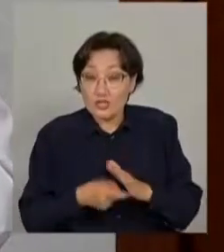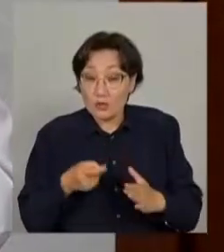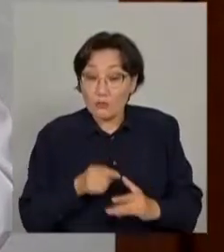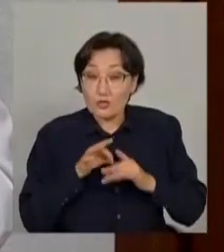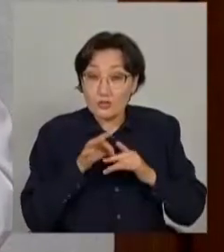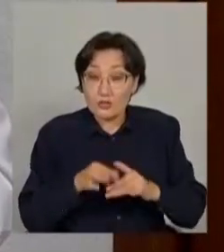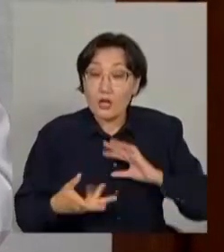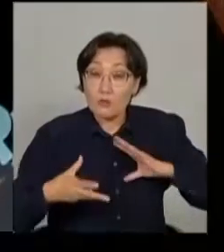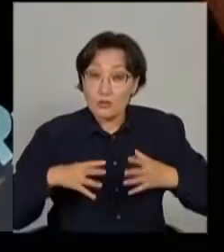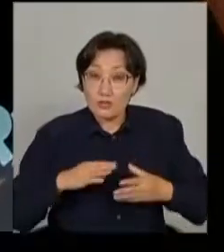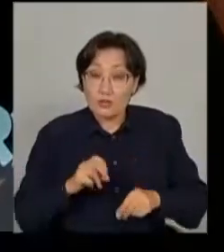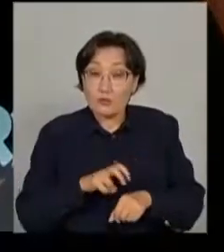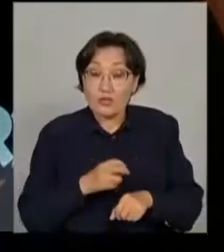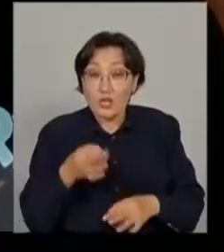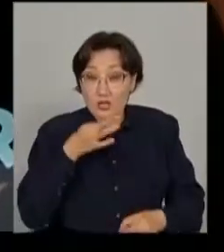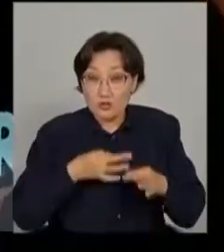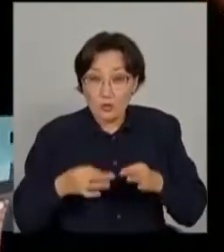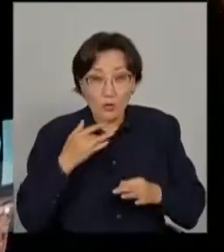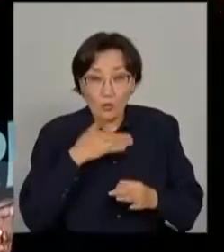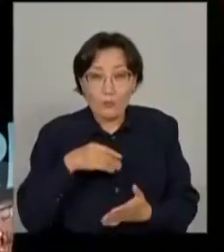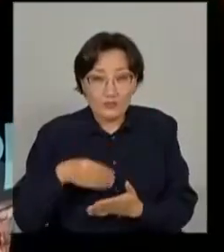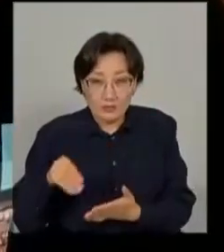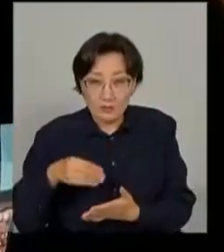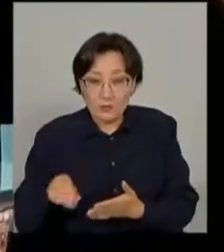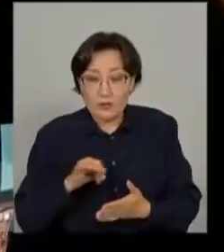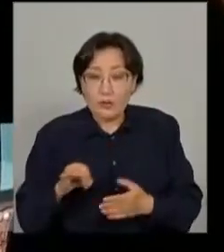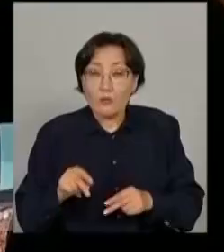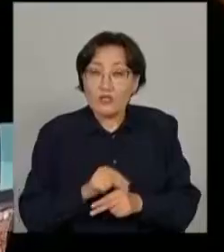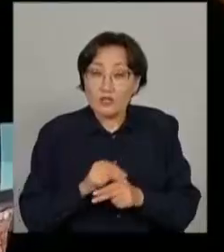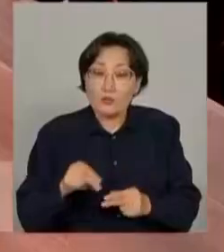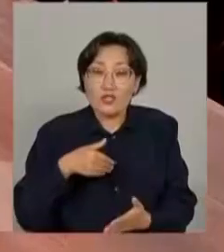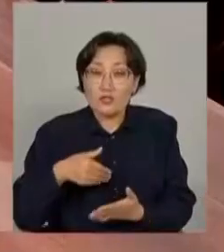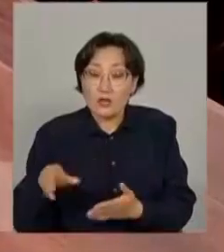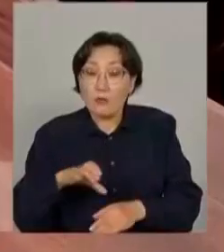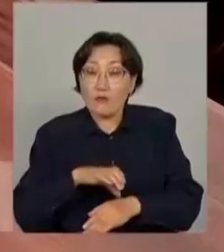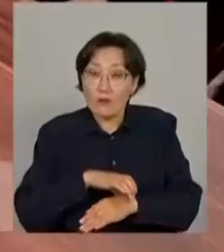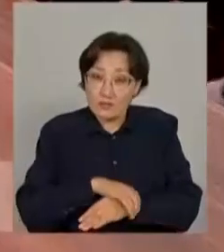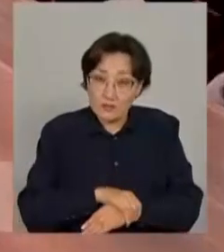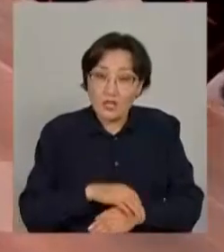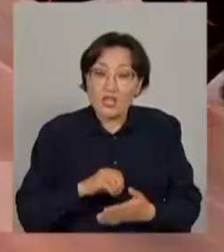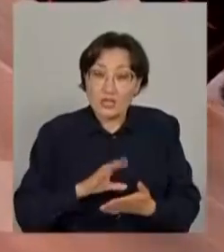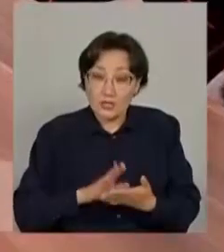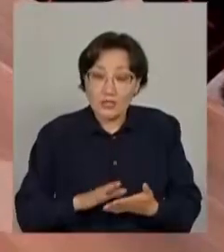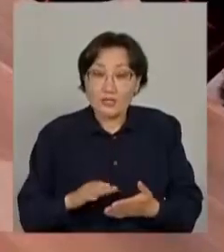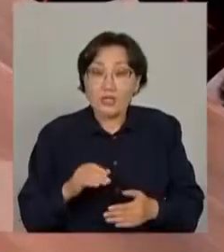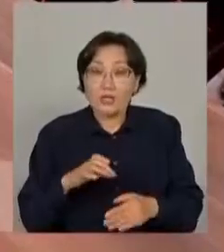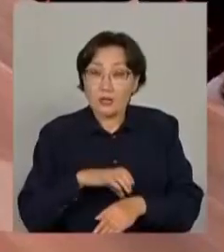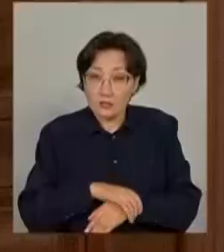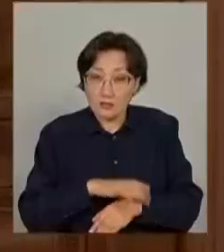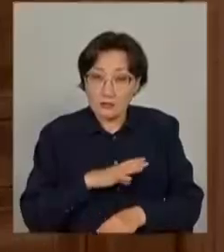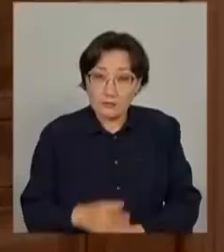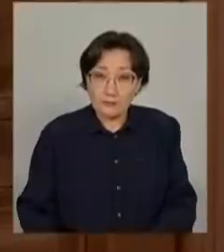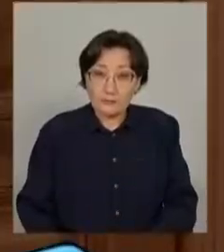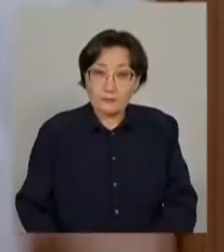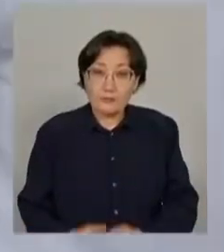жүргізіліп, нәтижесінде дәрілердің шамадан көп алынғаны және емдеуден бас тарту фактілерінің тіркелгені анықталған.